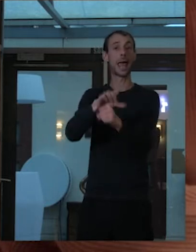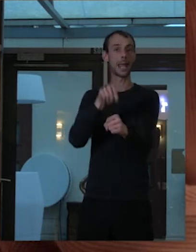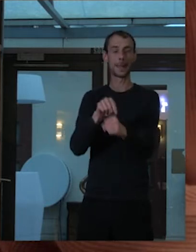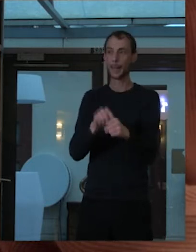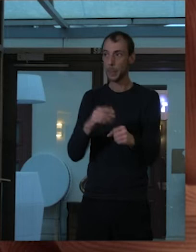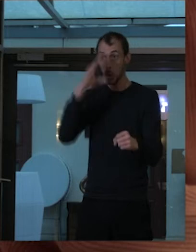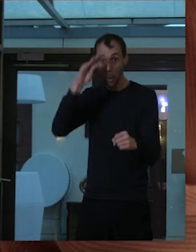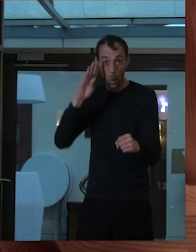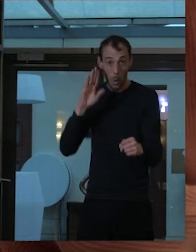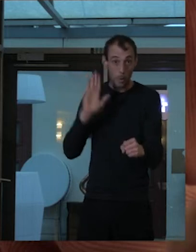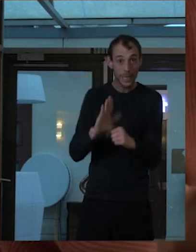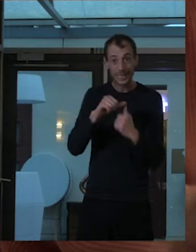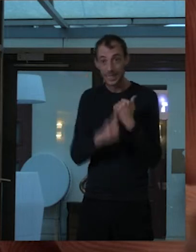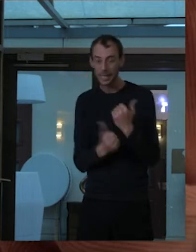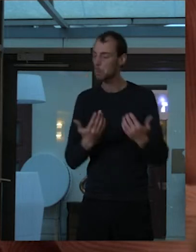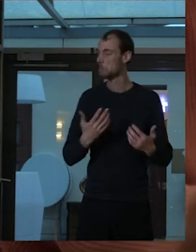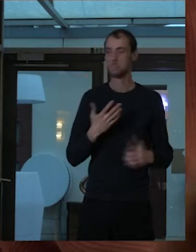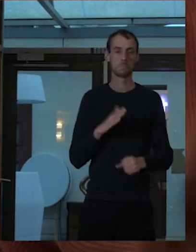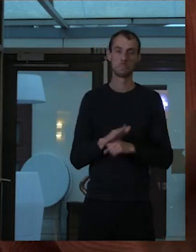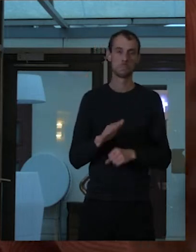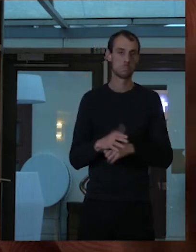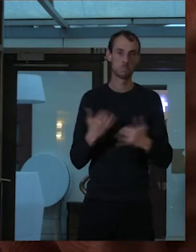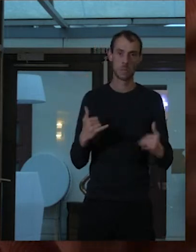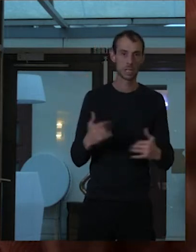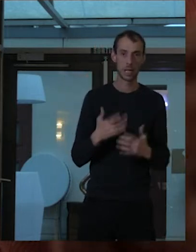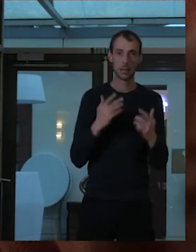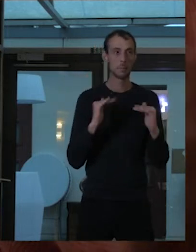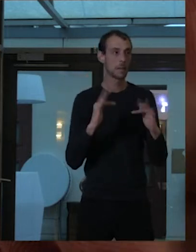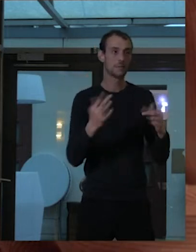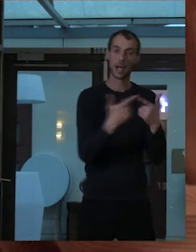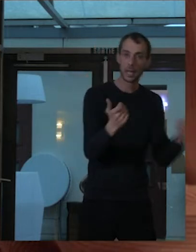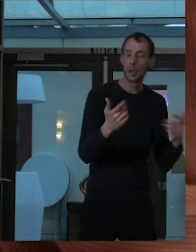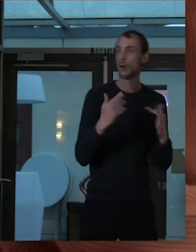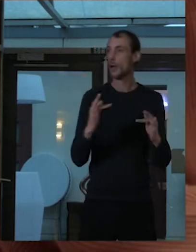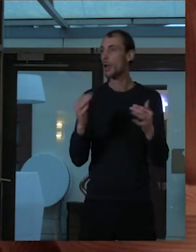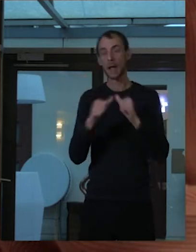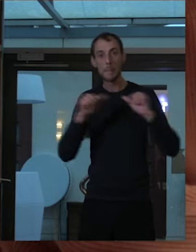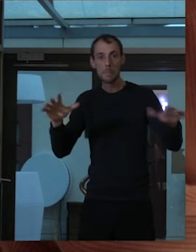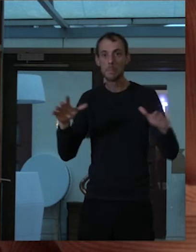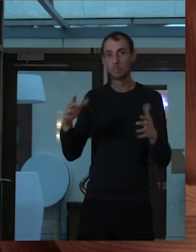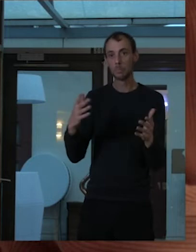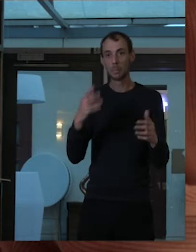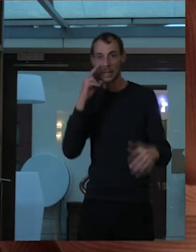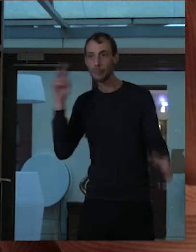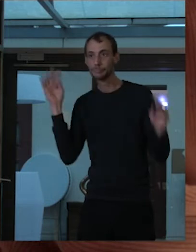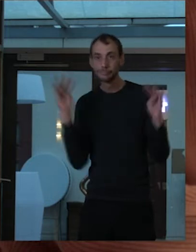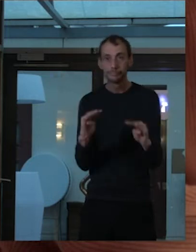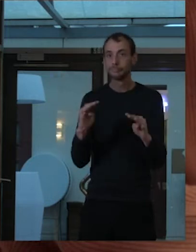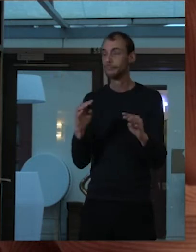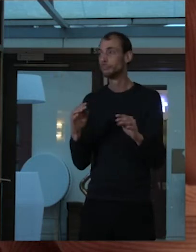niveau des installations, que ce soit au niveau de la considération médiatique, que ce soit au niveau de la diffusion télé, puisque certes on est